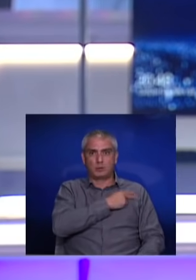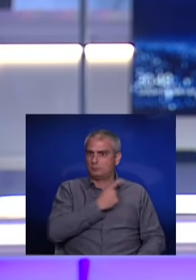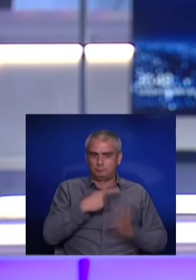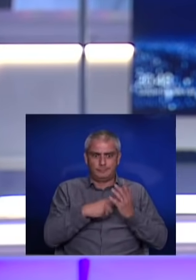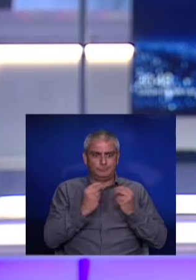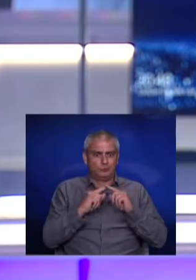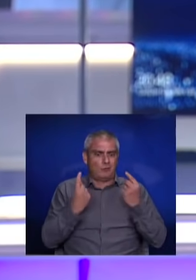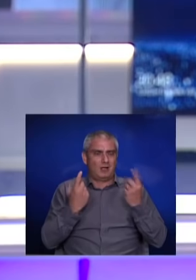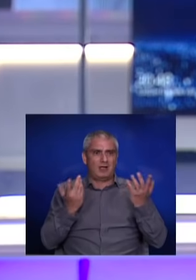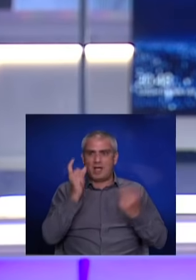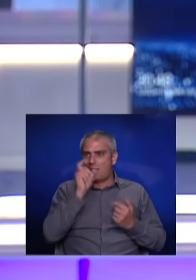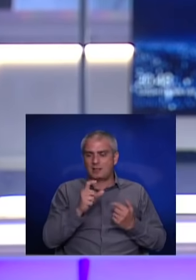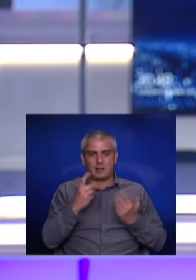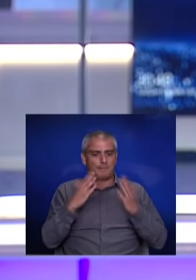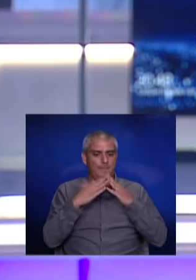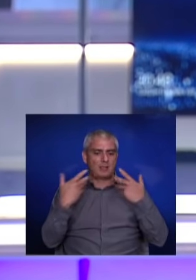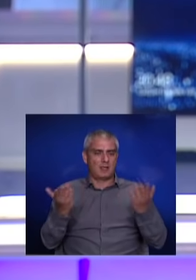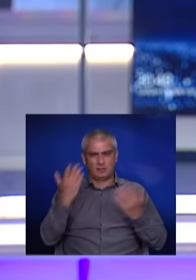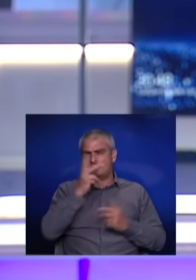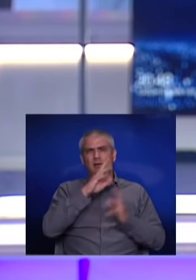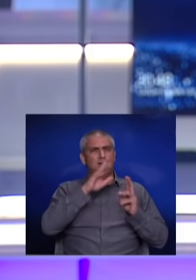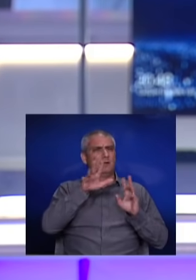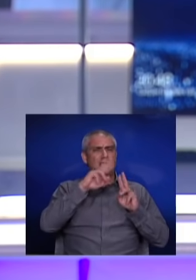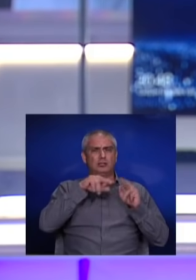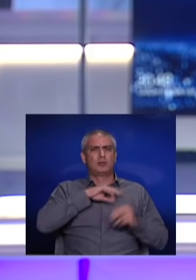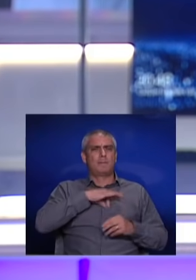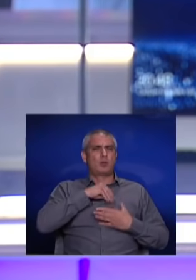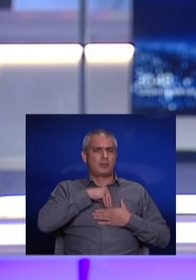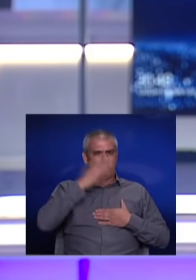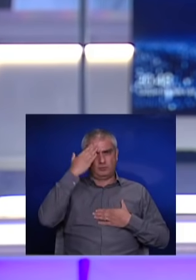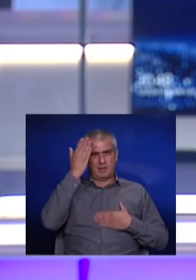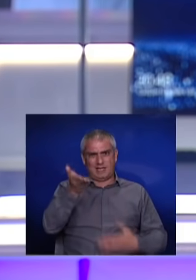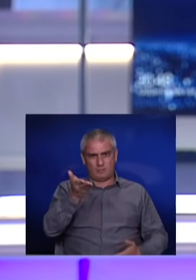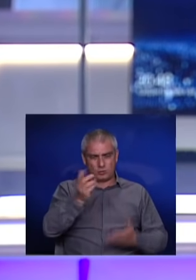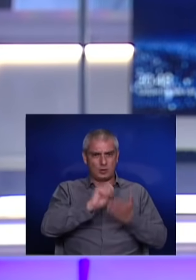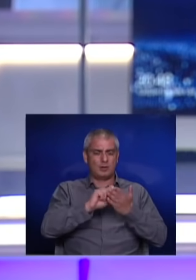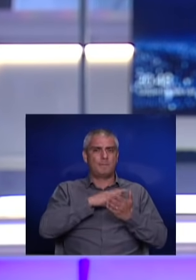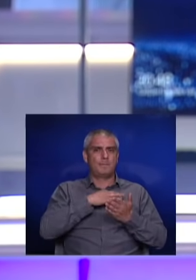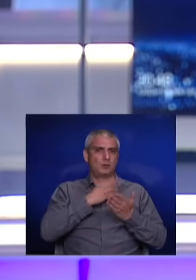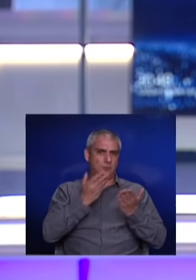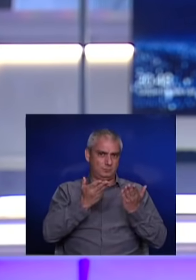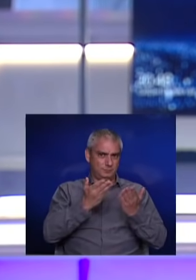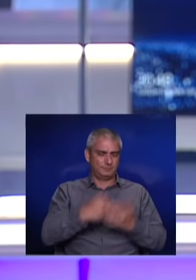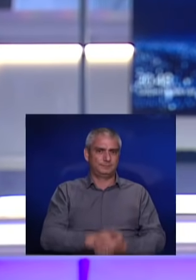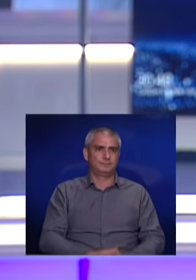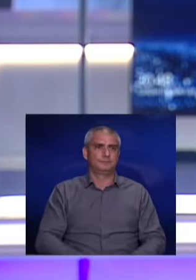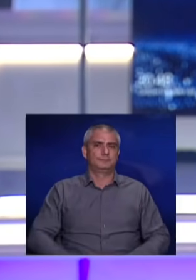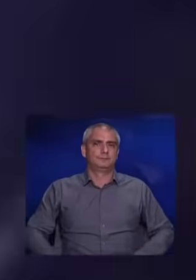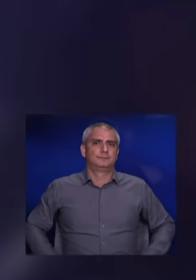אחר. אדם חסר בית המוכר לרשויות בריאות הנפש. כתבתנו לענייני משפט שלי טפיירו עם הפרטים